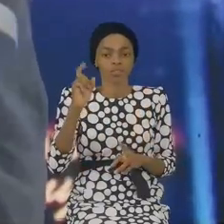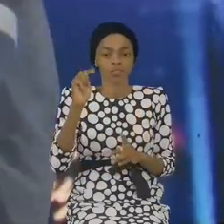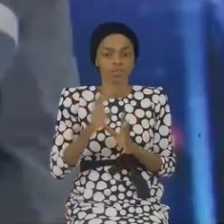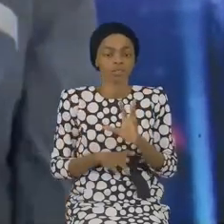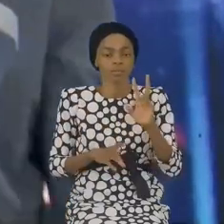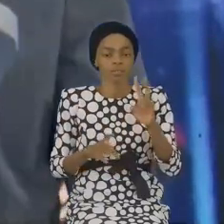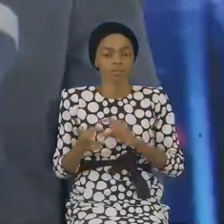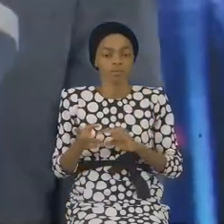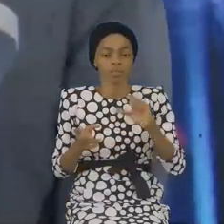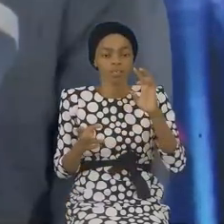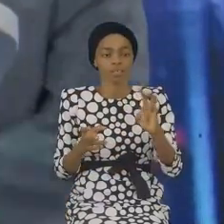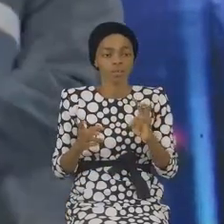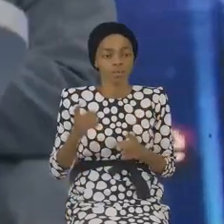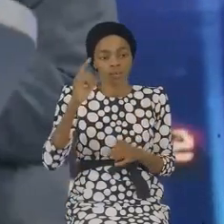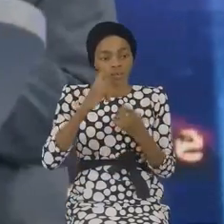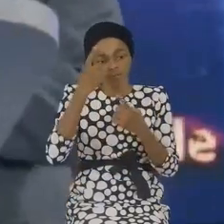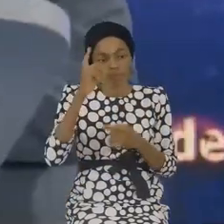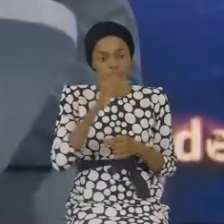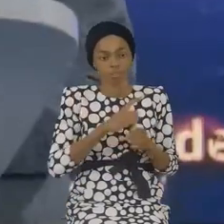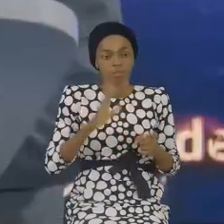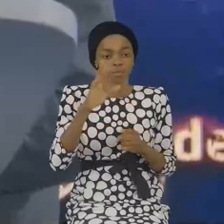verset 7. Deutéronome 2, 7.